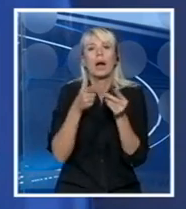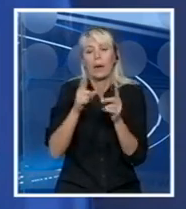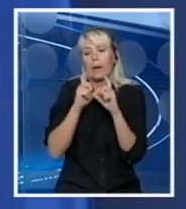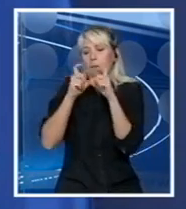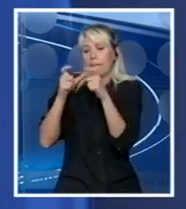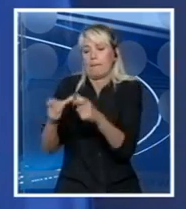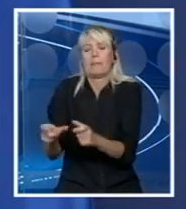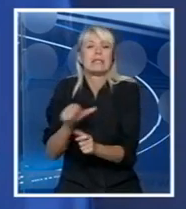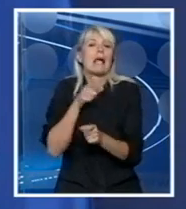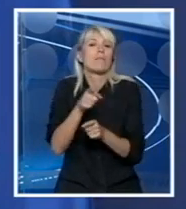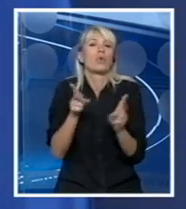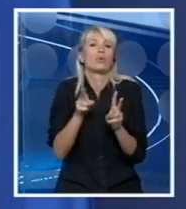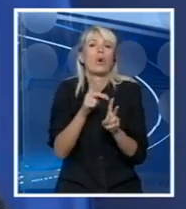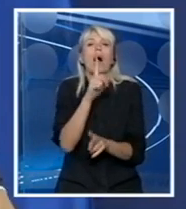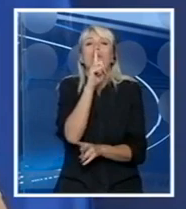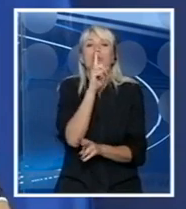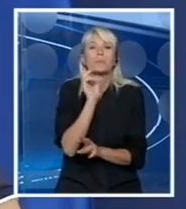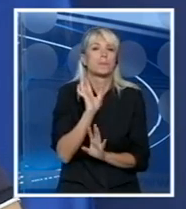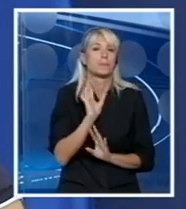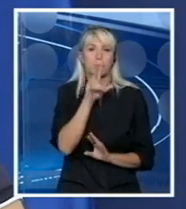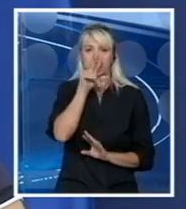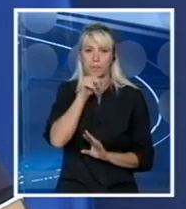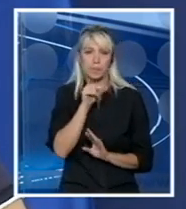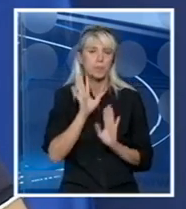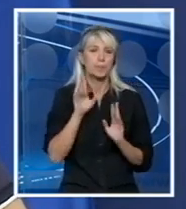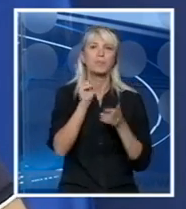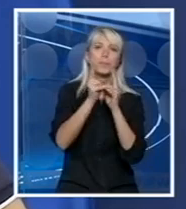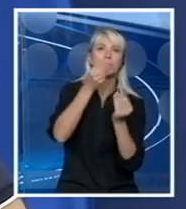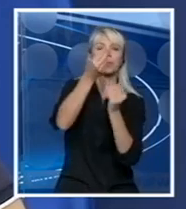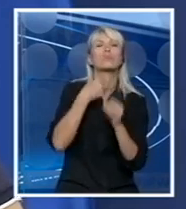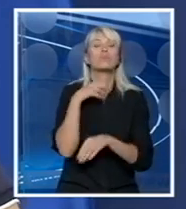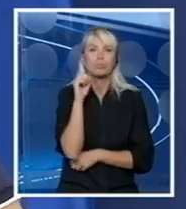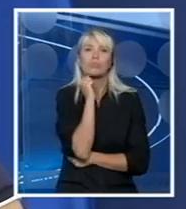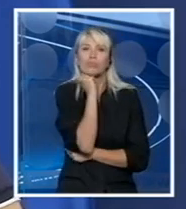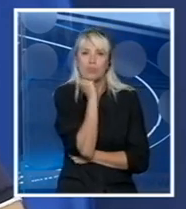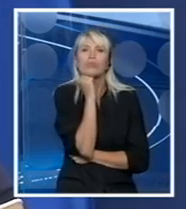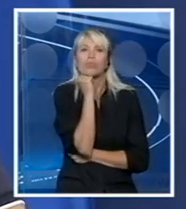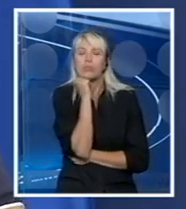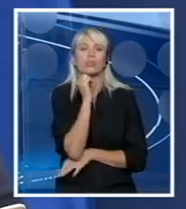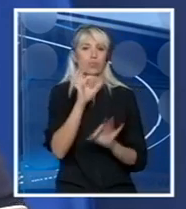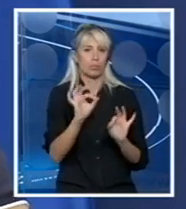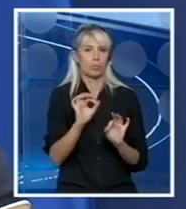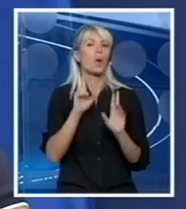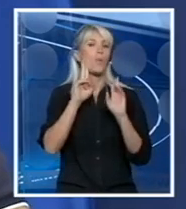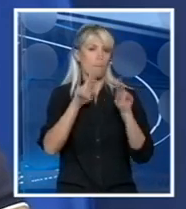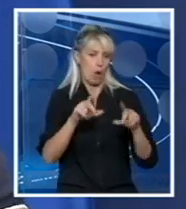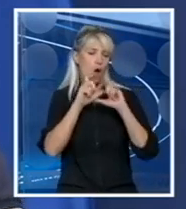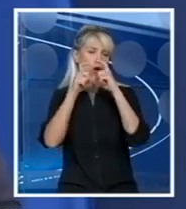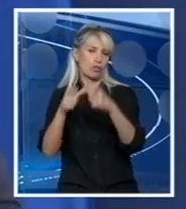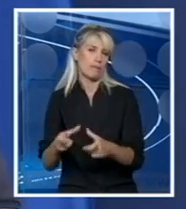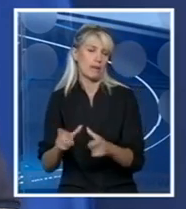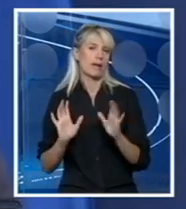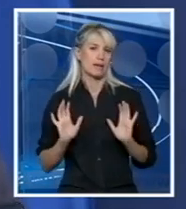odloži masku. Normalno, ne samo ovome, nego postoji čitav niz mera,